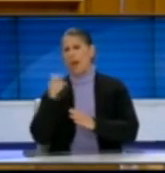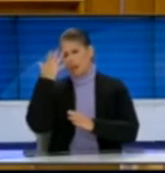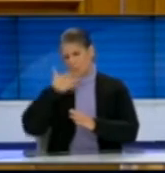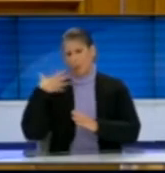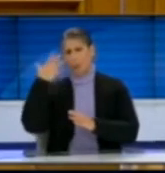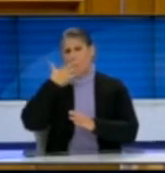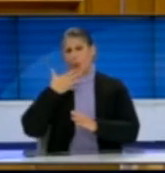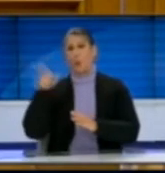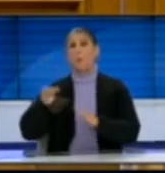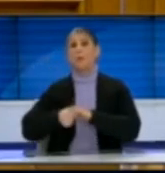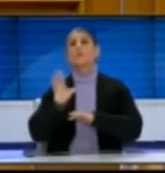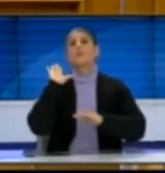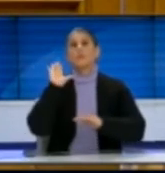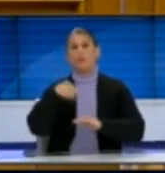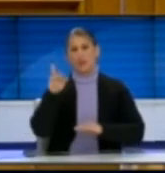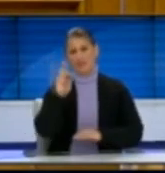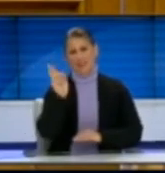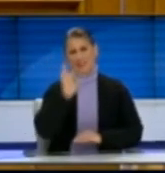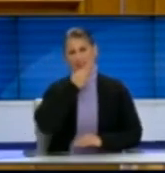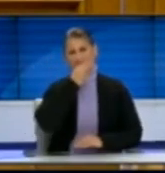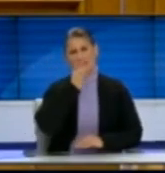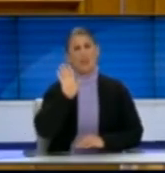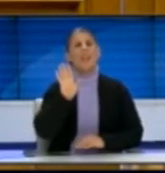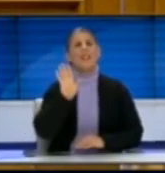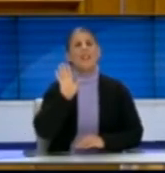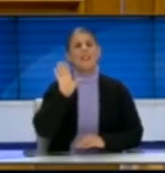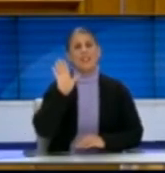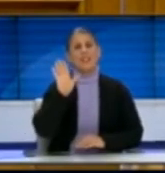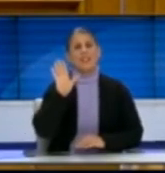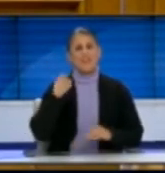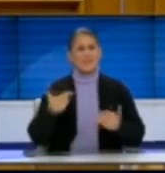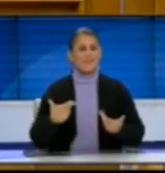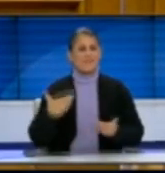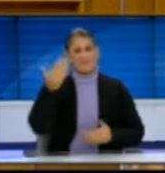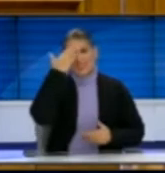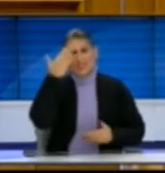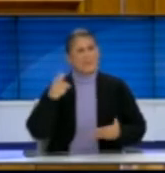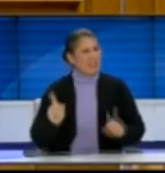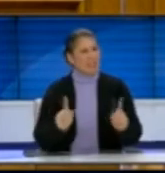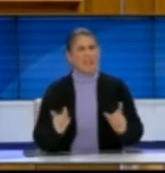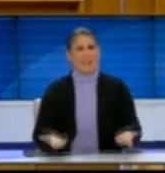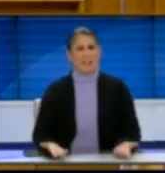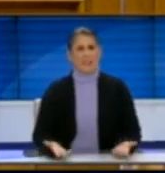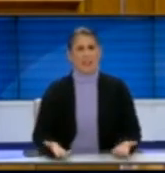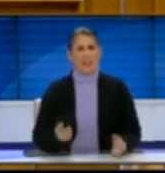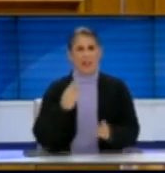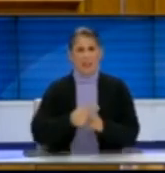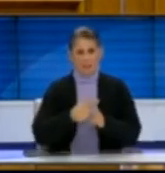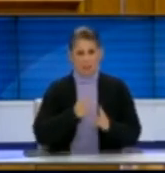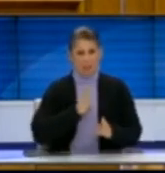αληθινοί πρόσφυγες. Ρατσιστικές δηλώσεις που δεν περιποιούν τιμή τη χώρα των ακούγονται από επίσημα